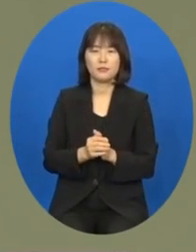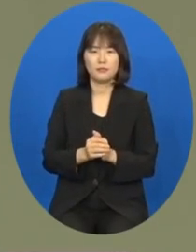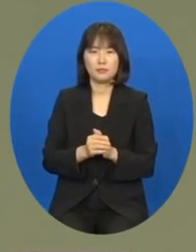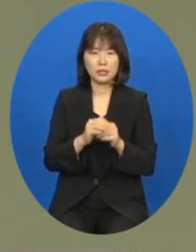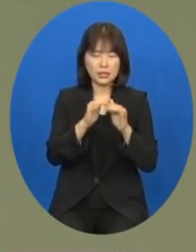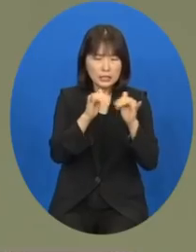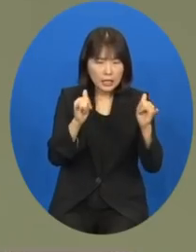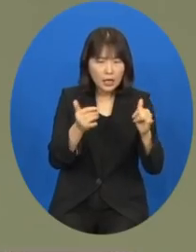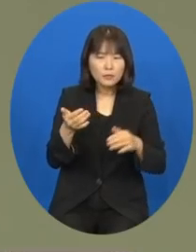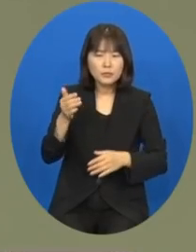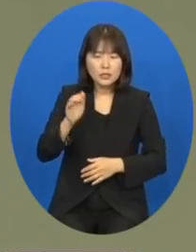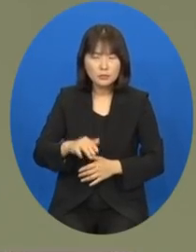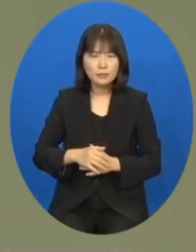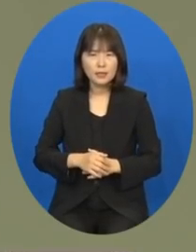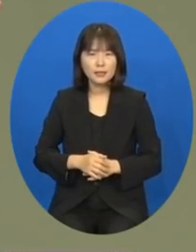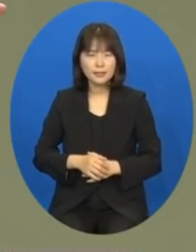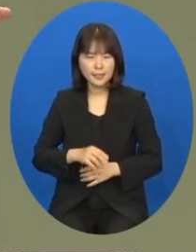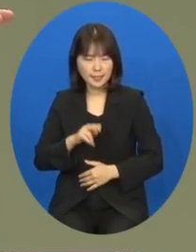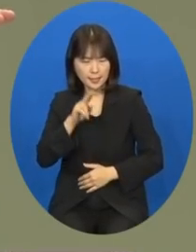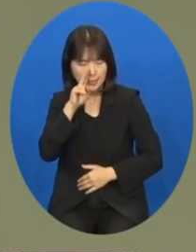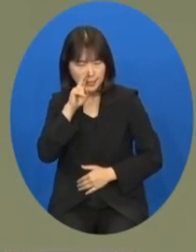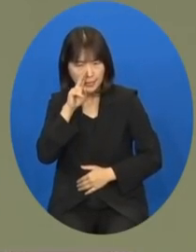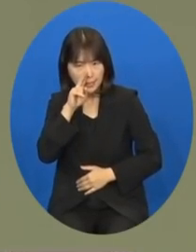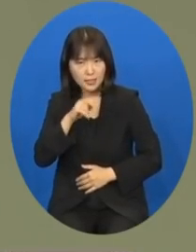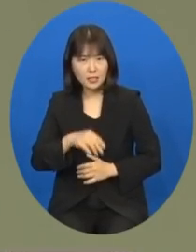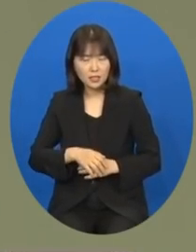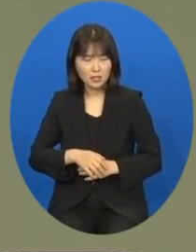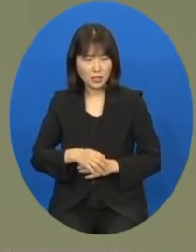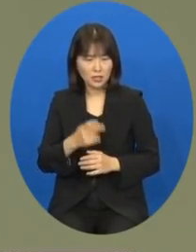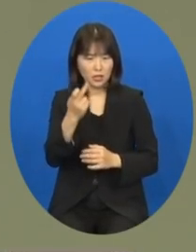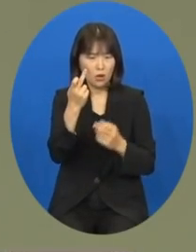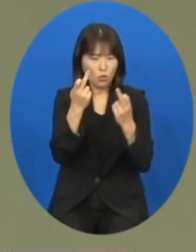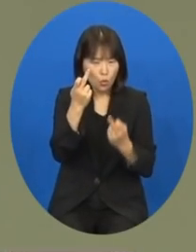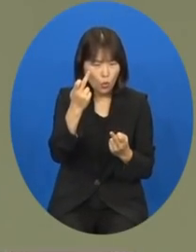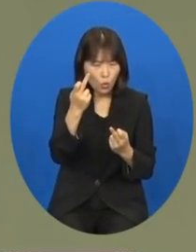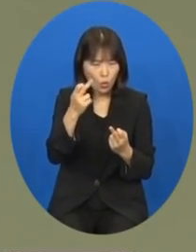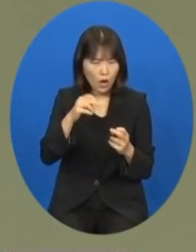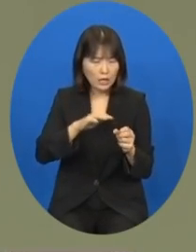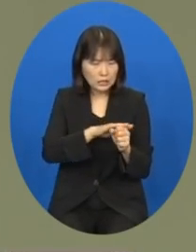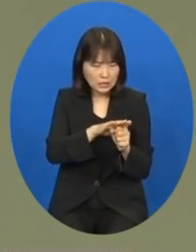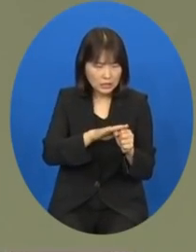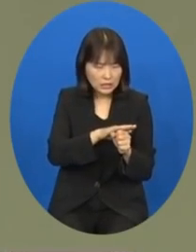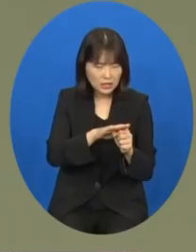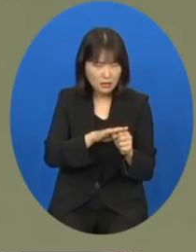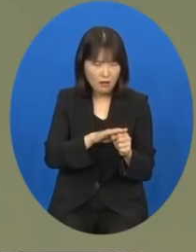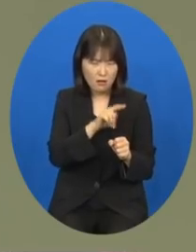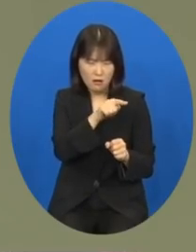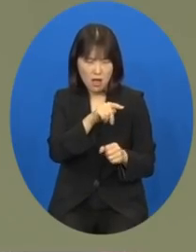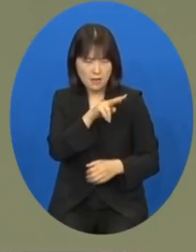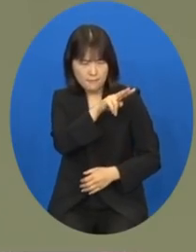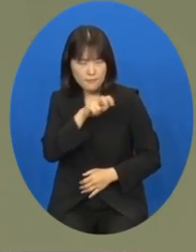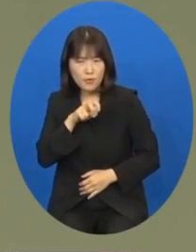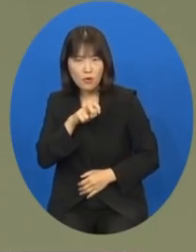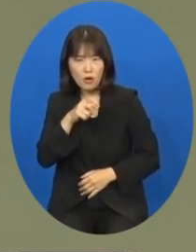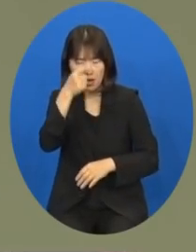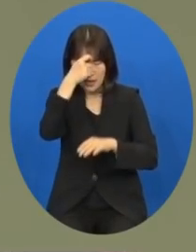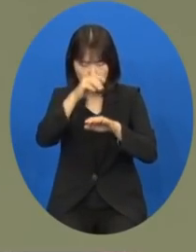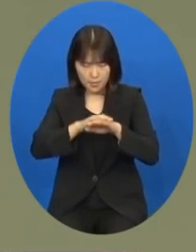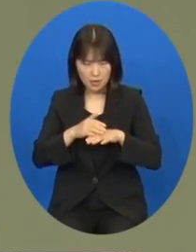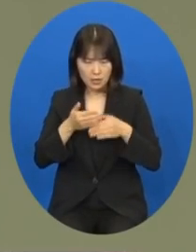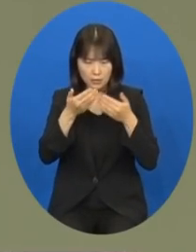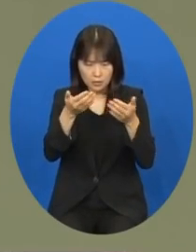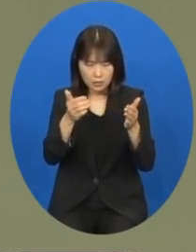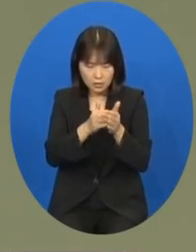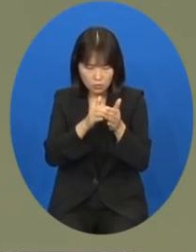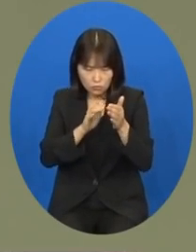시기하고 동생의 사랑받고 이쁜 받는 것이 미워서 예배를 드린 다음에 돌을 들어